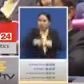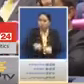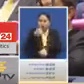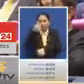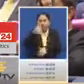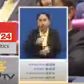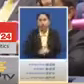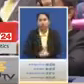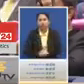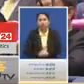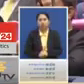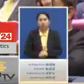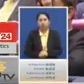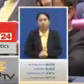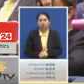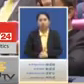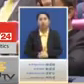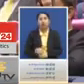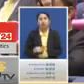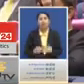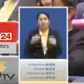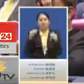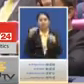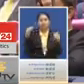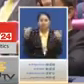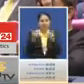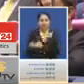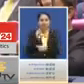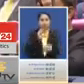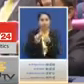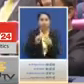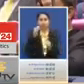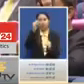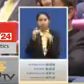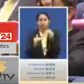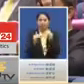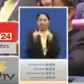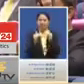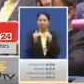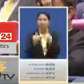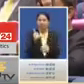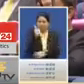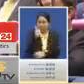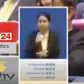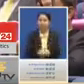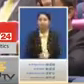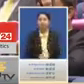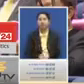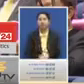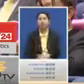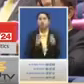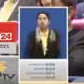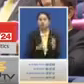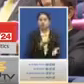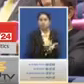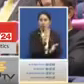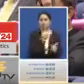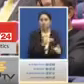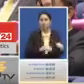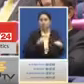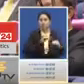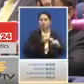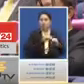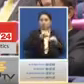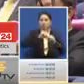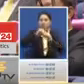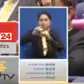ท่านไปทำตัวนั้นดีไหมทำความเหลื่อมล้ำให้มันลดลงดีไหมเอาละครับท่านประธานครับนี่คือคนรวยรวยขึ้นคนละกี่เปอ